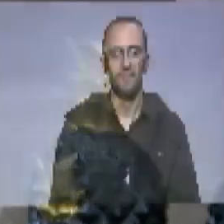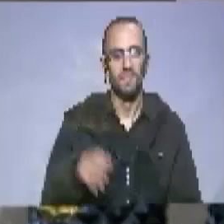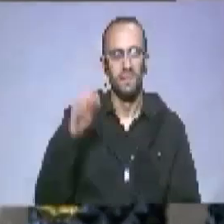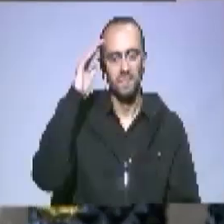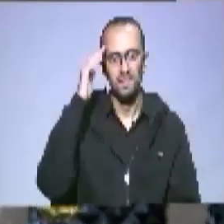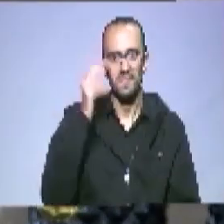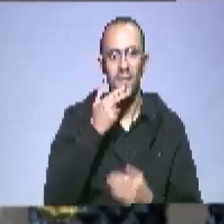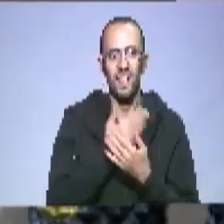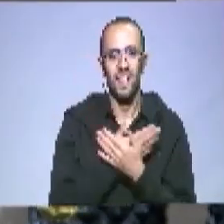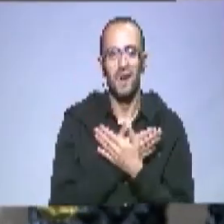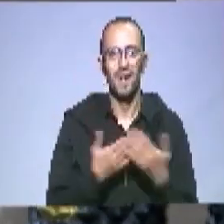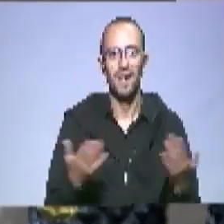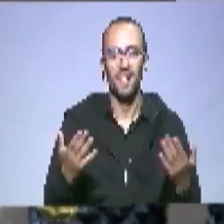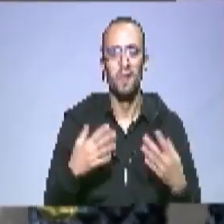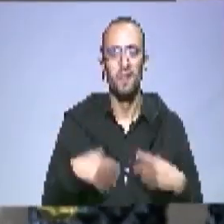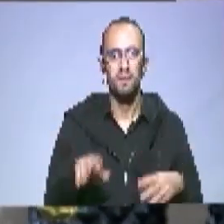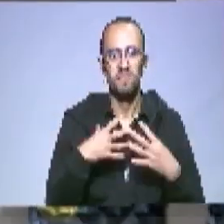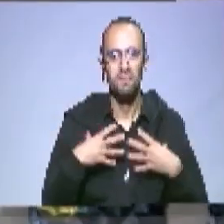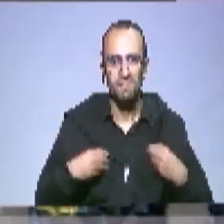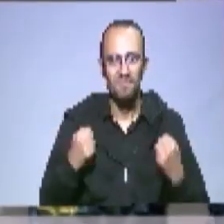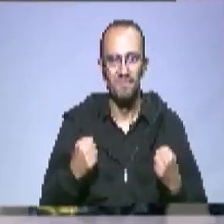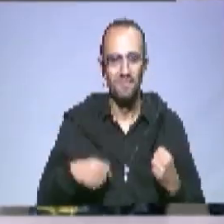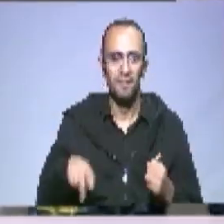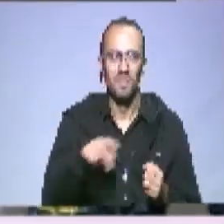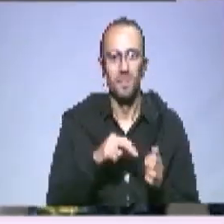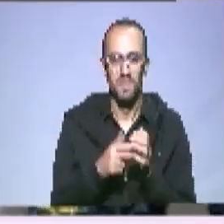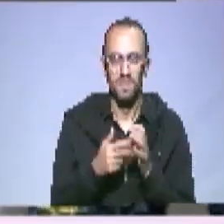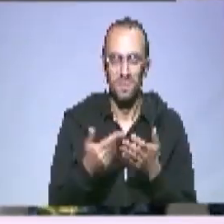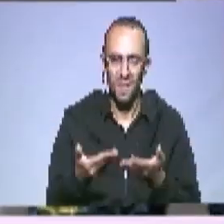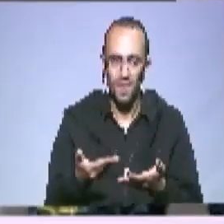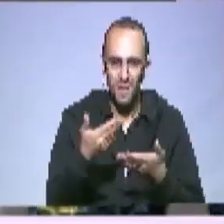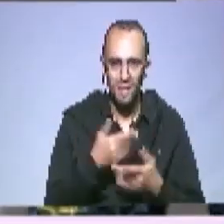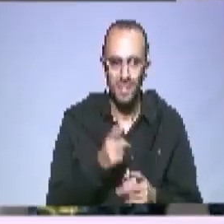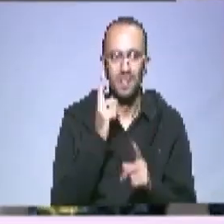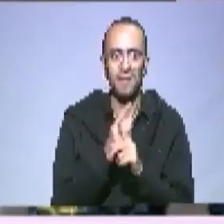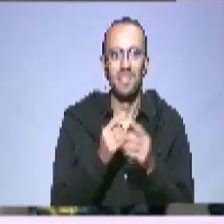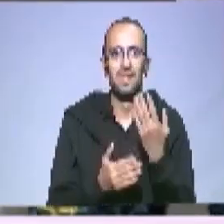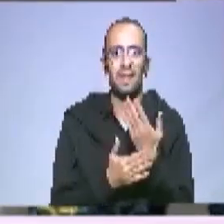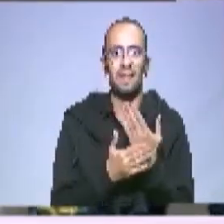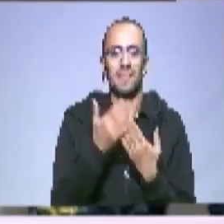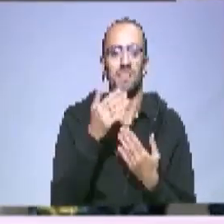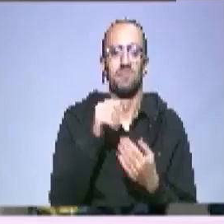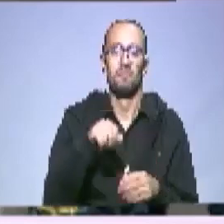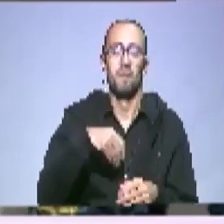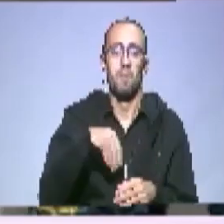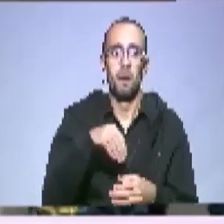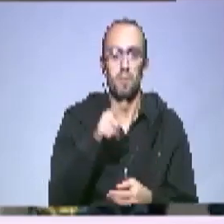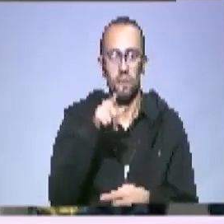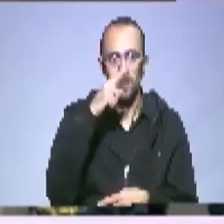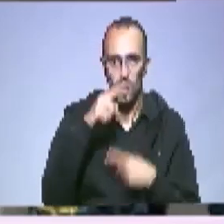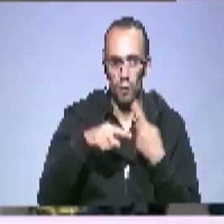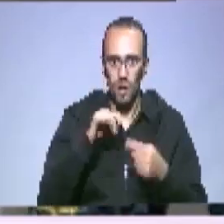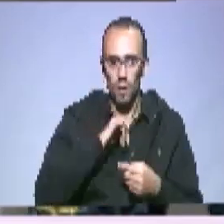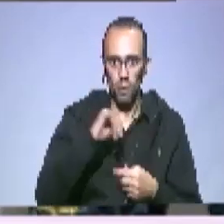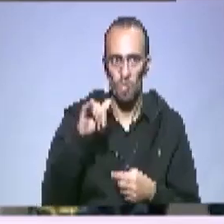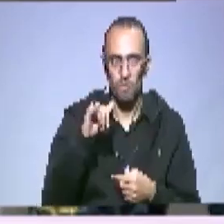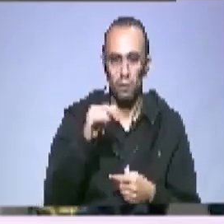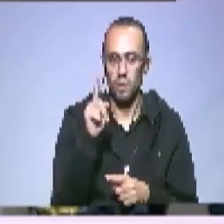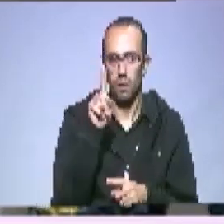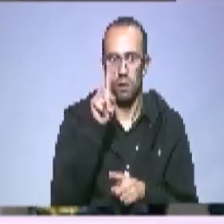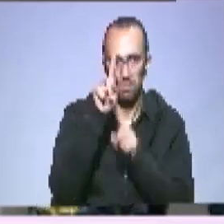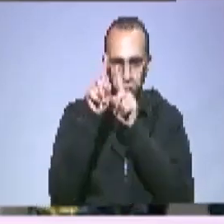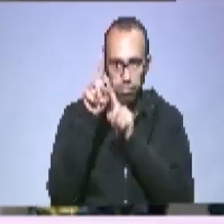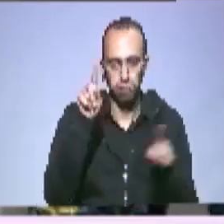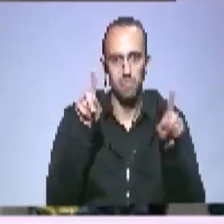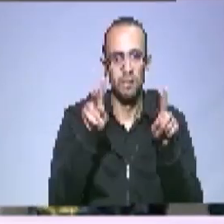ومين. يا مساء الخير والهنا والسعادة على حضراتكم مشاهدينا، أهلا بيكم في حلقة جديدة من هي ومين. زي ما حضراتكم متعودين بنكون معاكم من الساعة 1